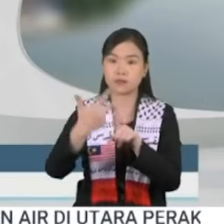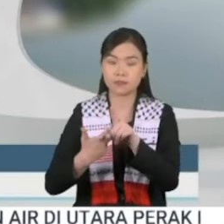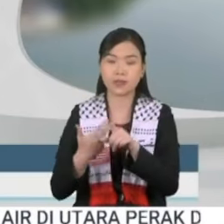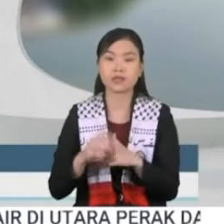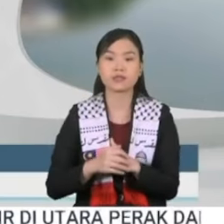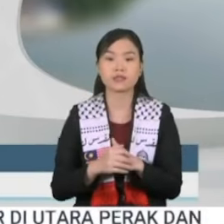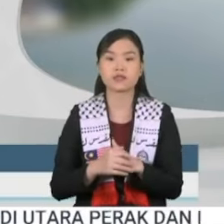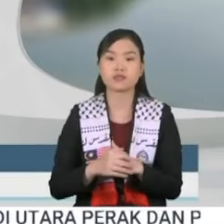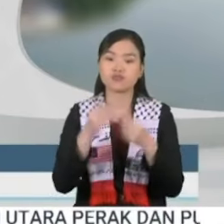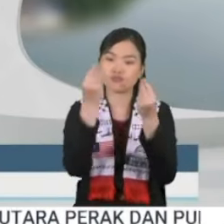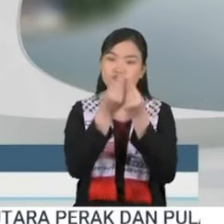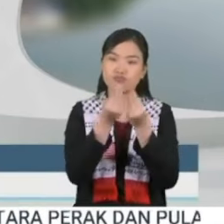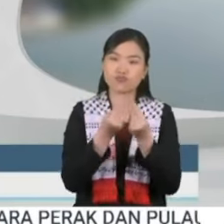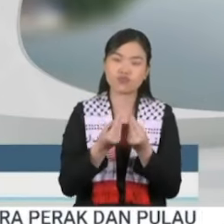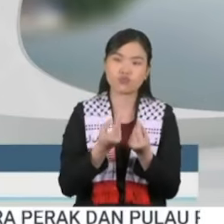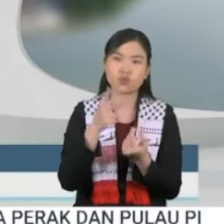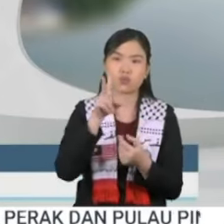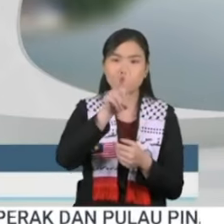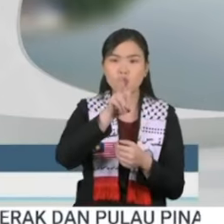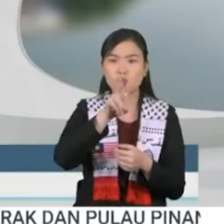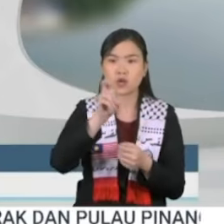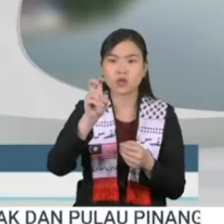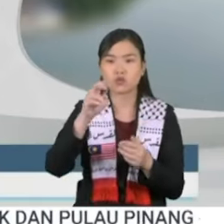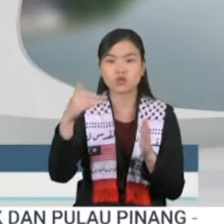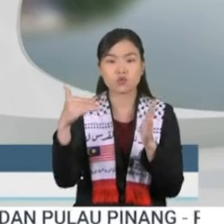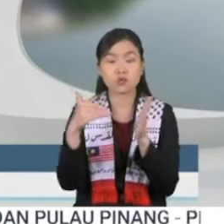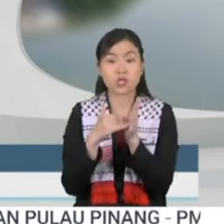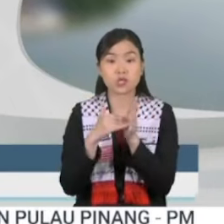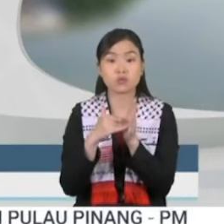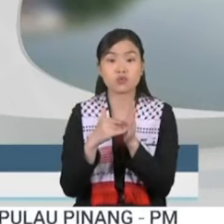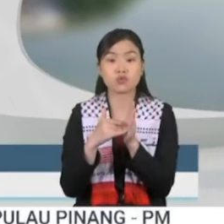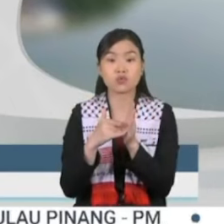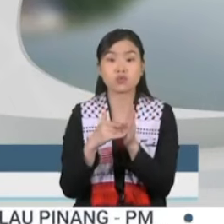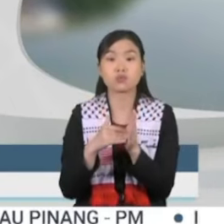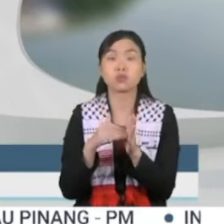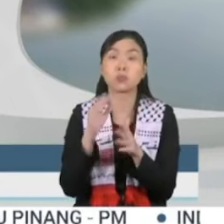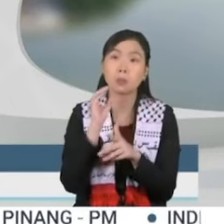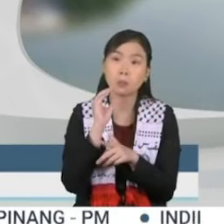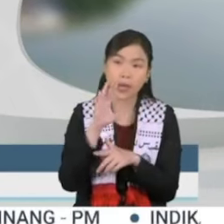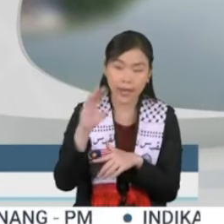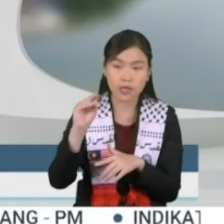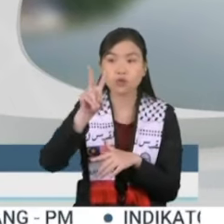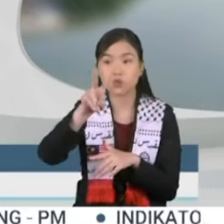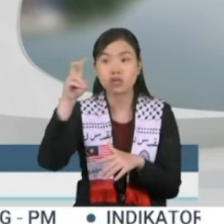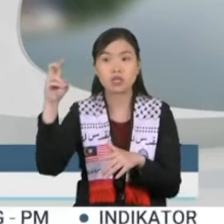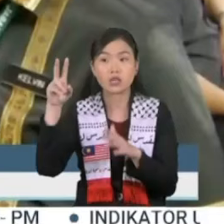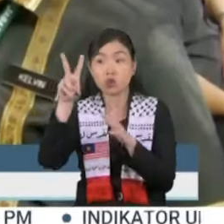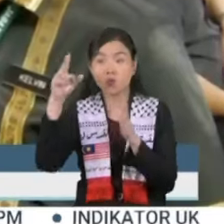hampir 218,000 isi rumah pertanian dan lebih 2,000 pertubuhan.